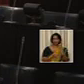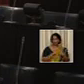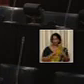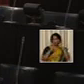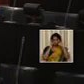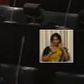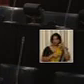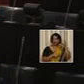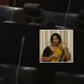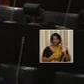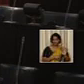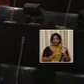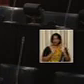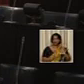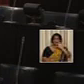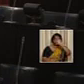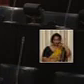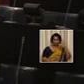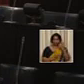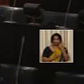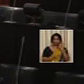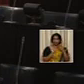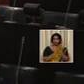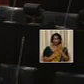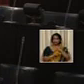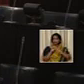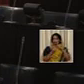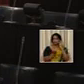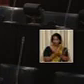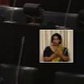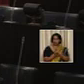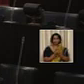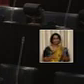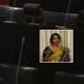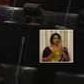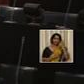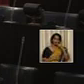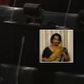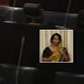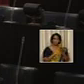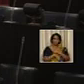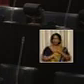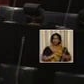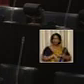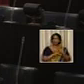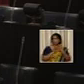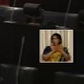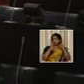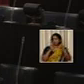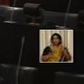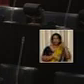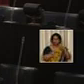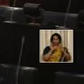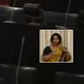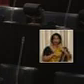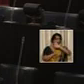පෙරදිග කලාපයේ තිබුණා. නමුත් ඒ රටවල් එක්ක අපි සාකච්ඡා කරා මේක නතර කරන්න ඒක බැරි වුණා. කොහොම වුණත් පෞගිය කාල වෙනකොට විශාල සංඛ්‍යාවක්